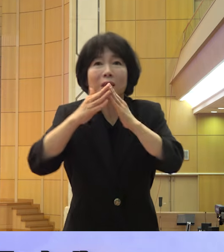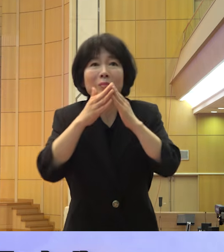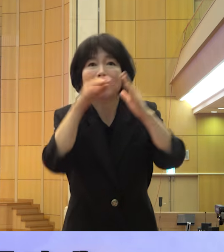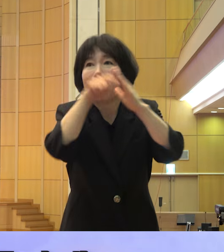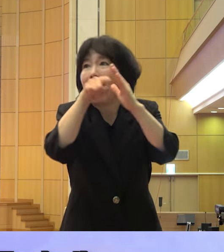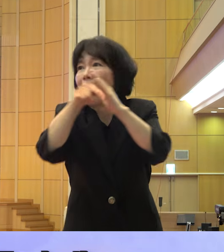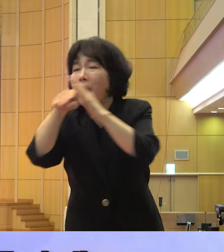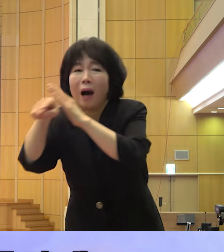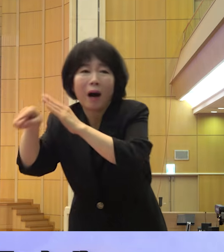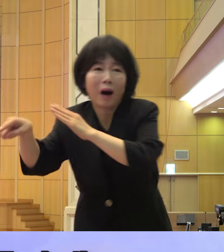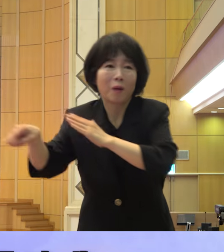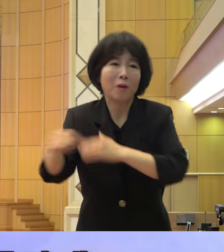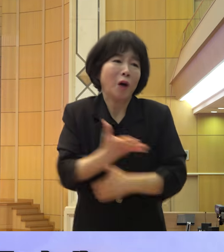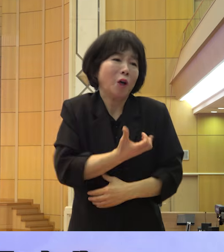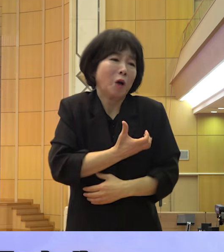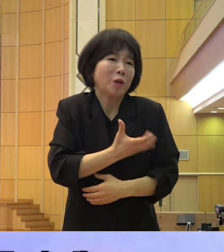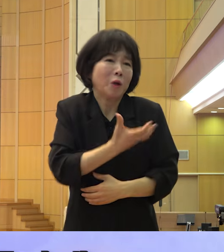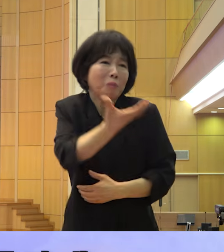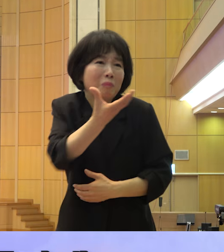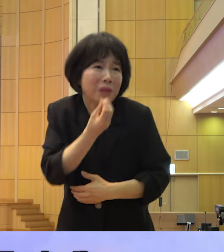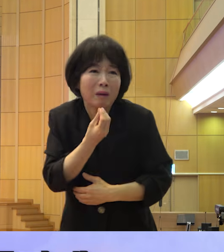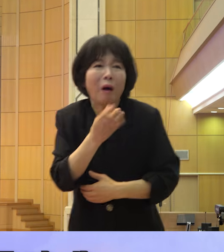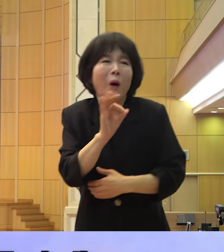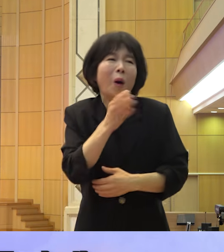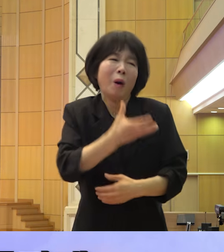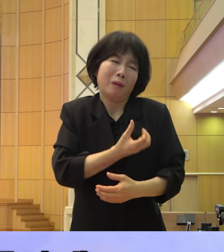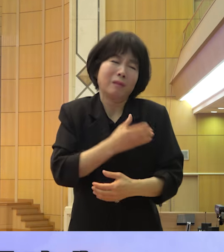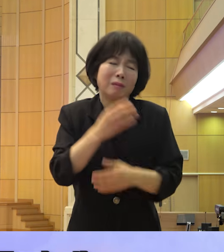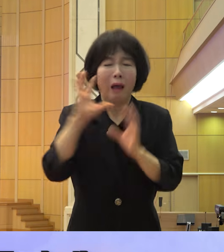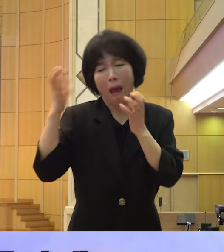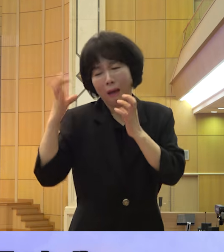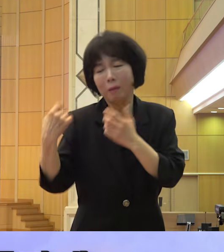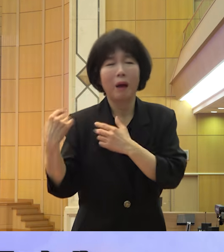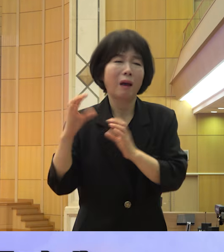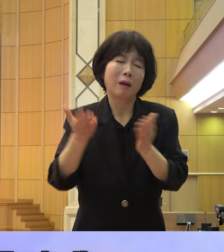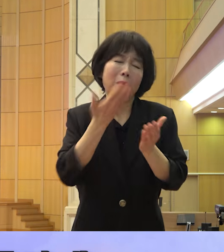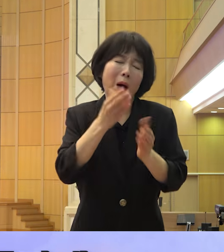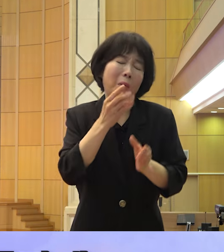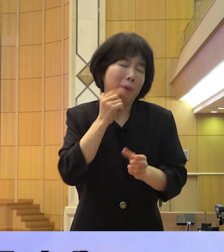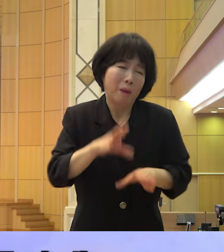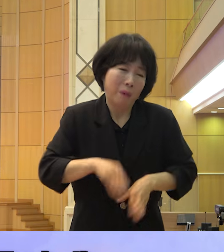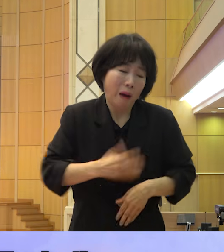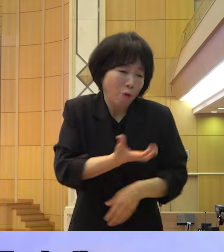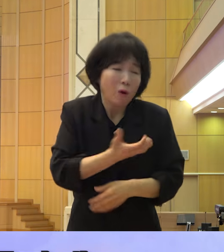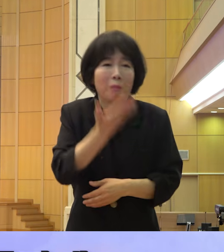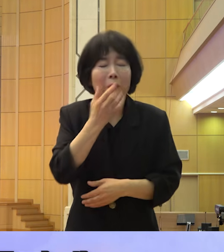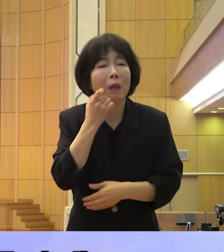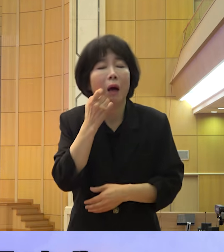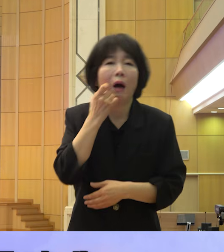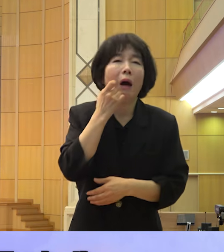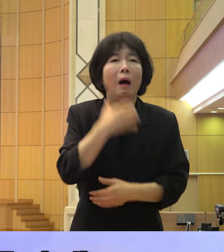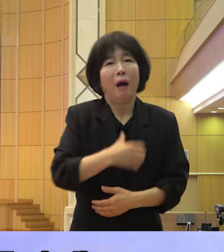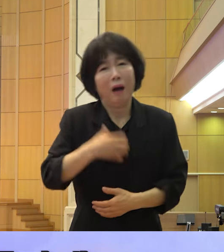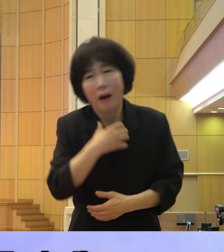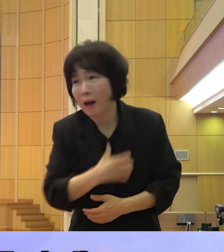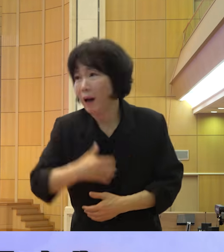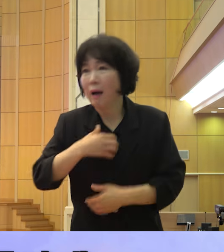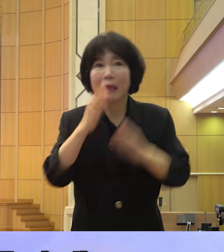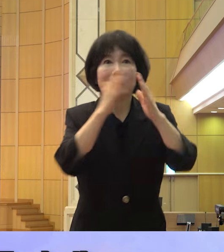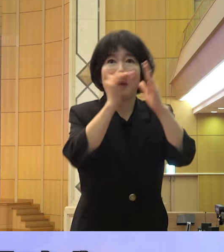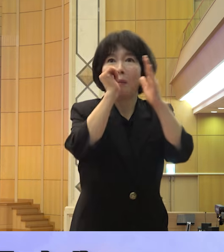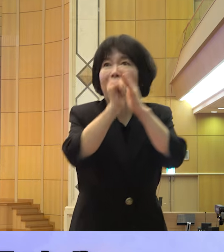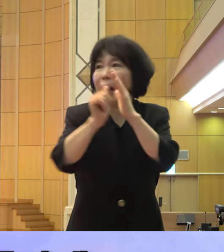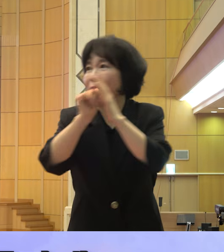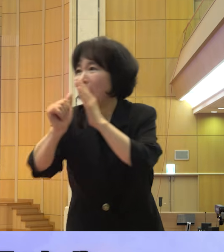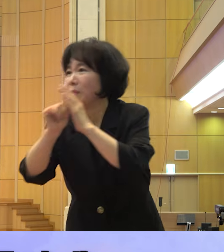아는 사람들이니까 창피하기도 하고 부끄럽기도 해서, 물론 못 살고 남의 사랑방에 사는 건 뻔히 알긴